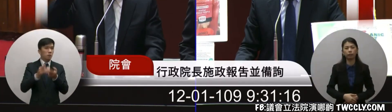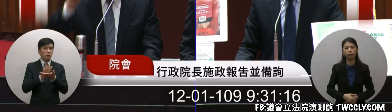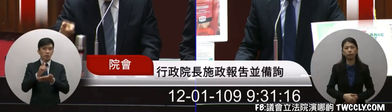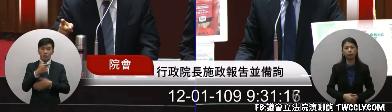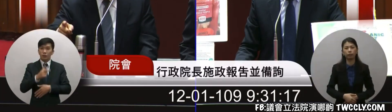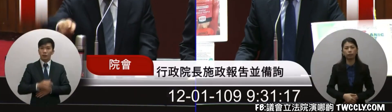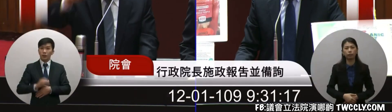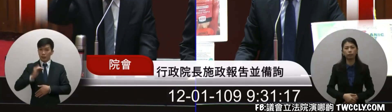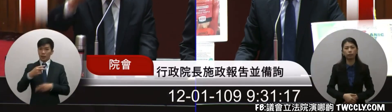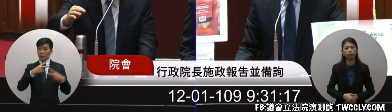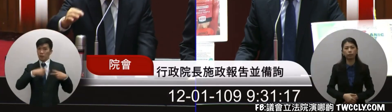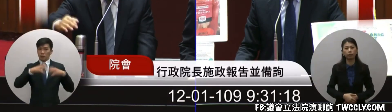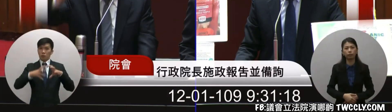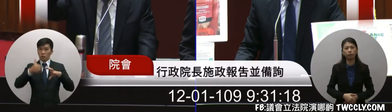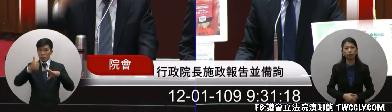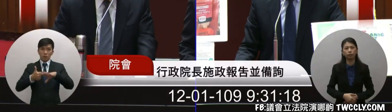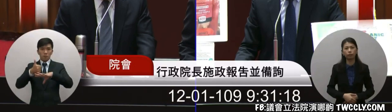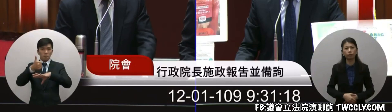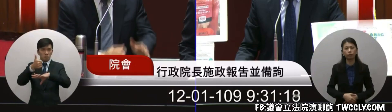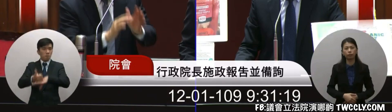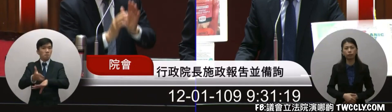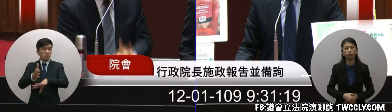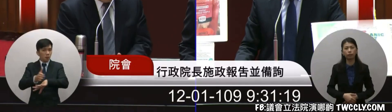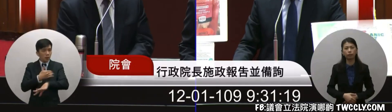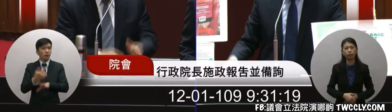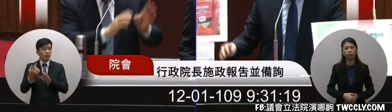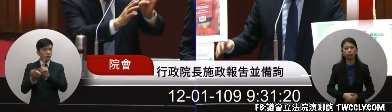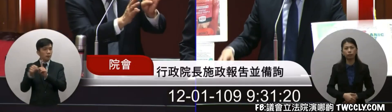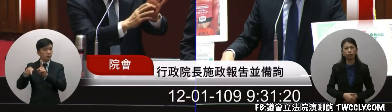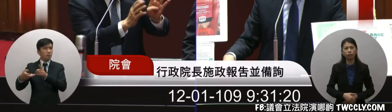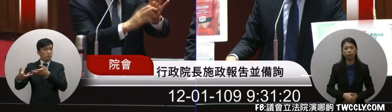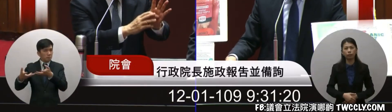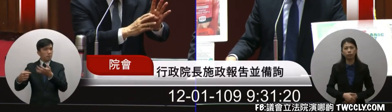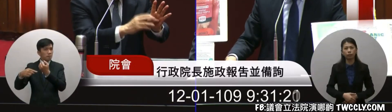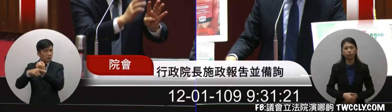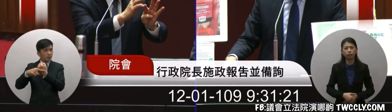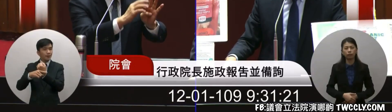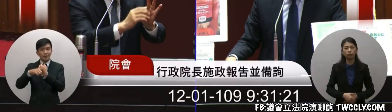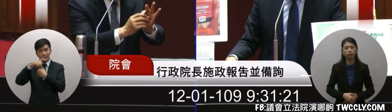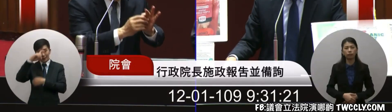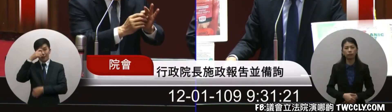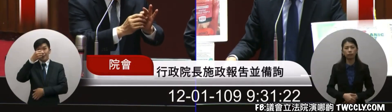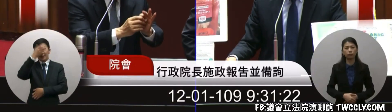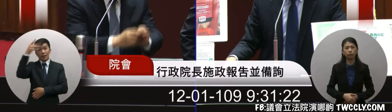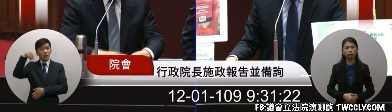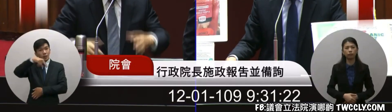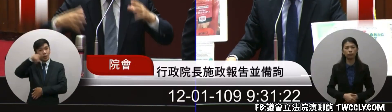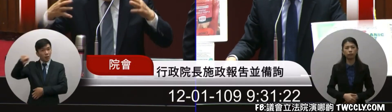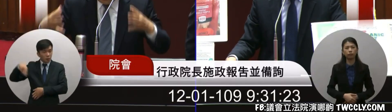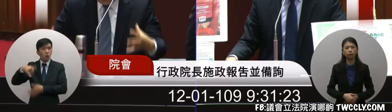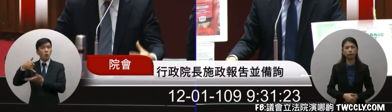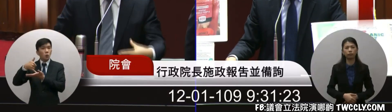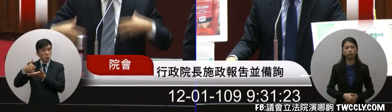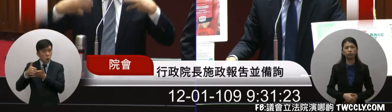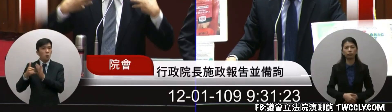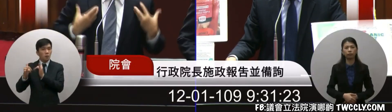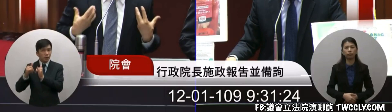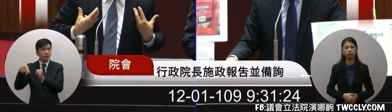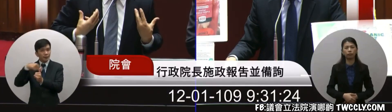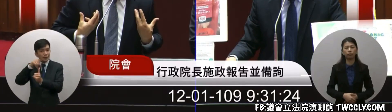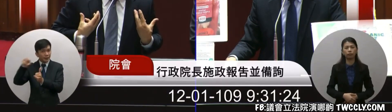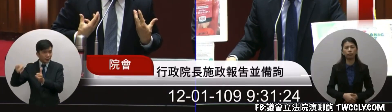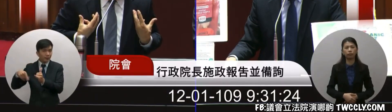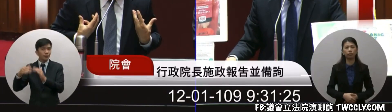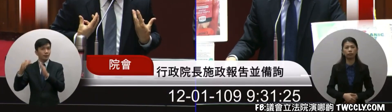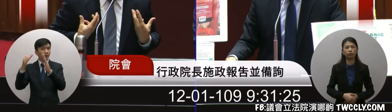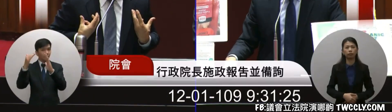统就任以来，对于怎么样子让这个年轻人比较弱势者也有可以